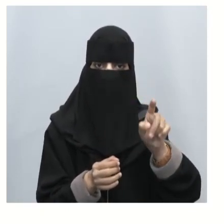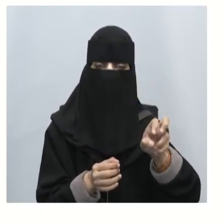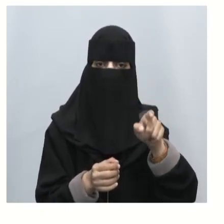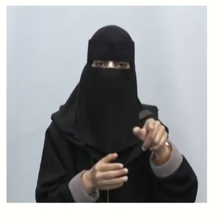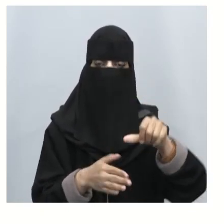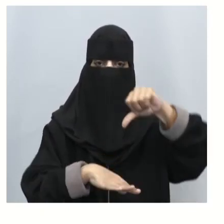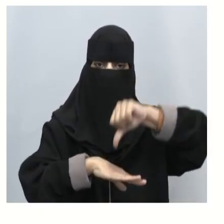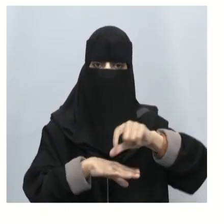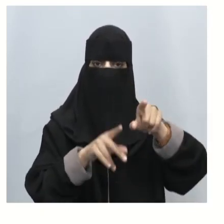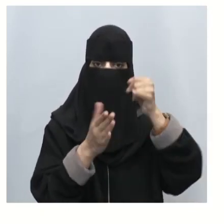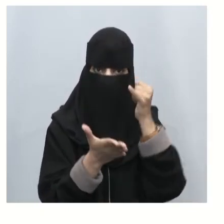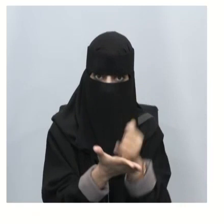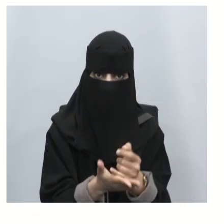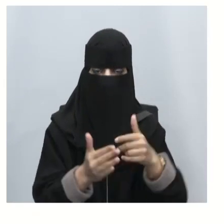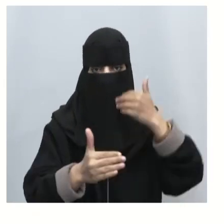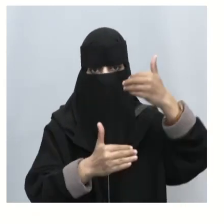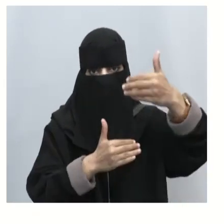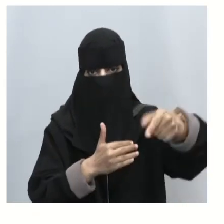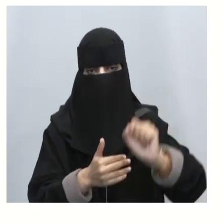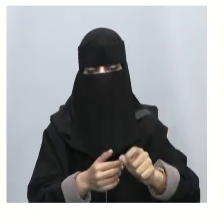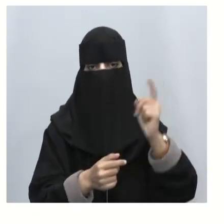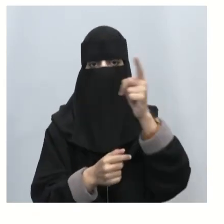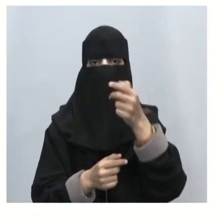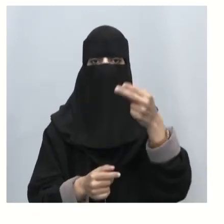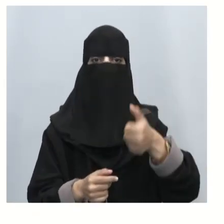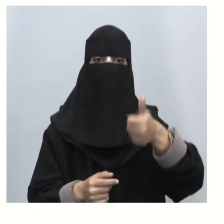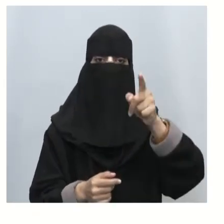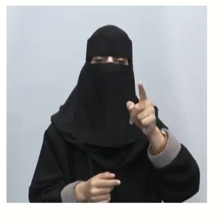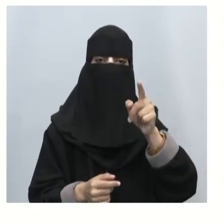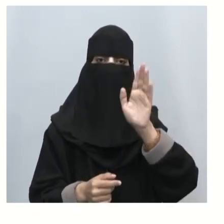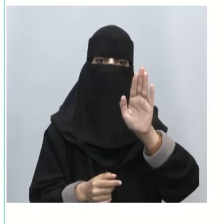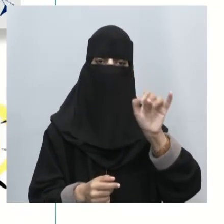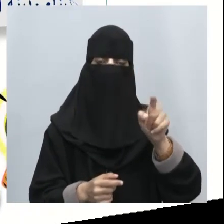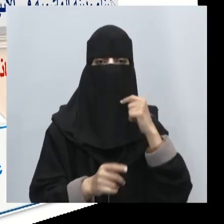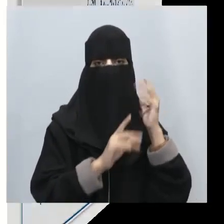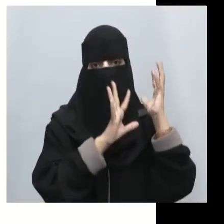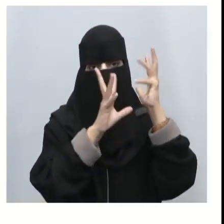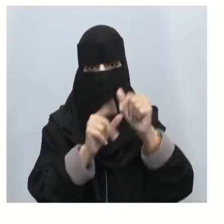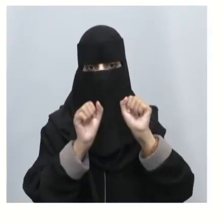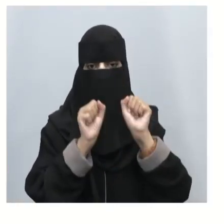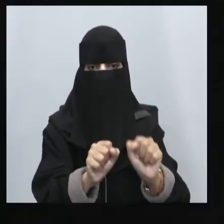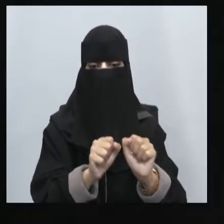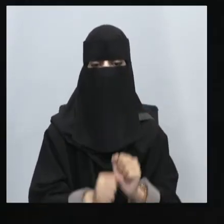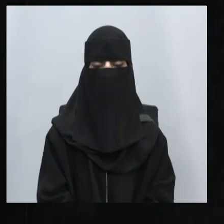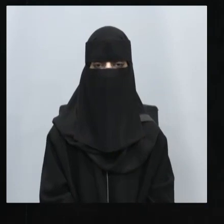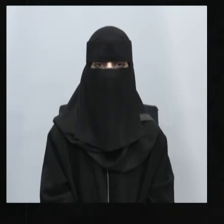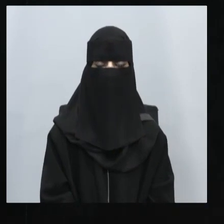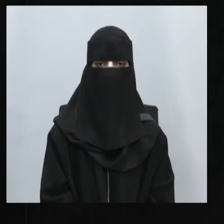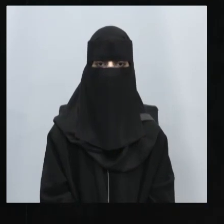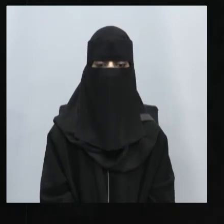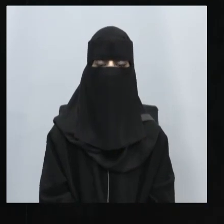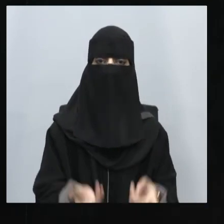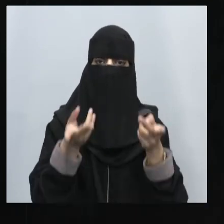تصبح هي عاصمه للدوله العباسيه في تلك الفتره ايضا